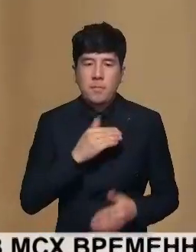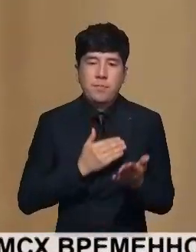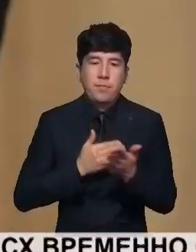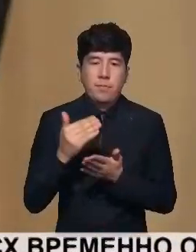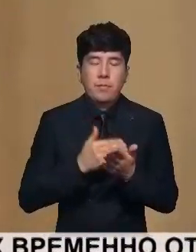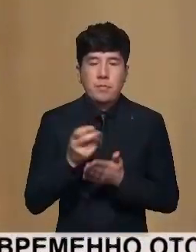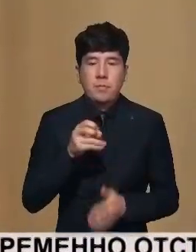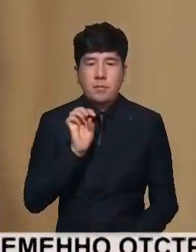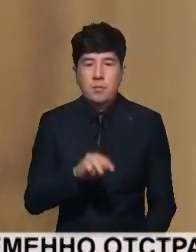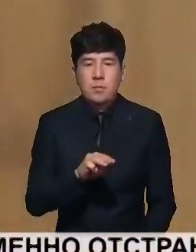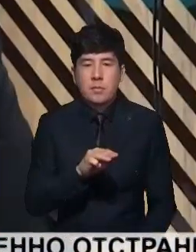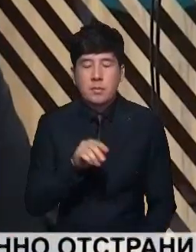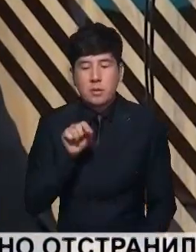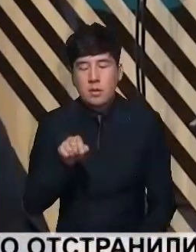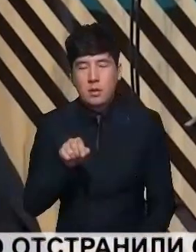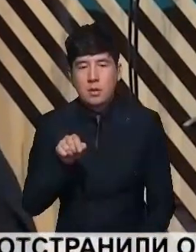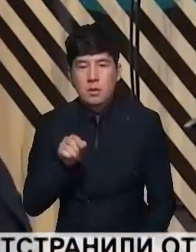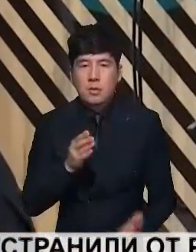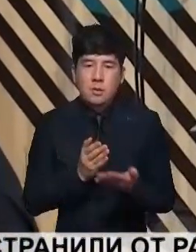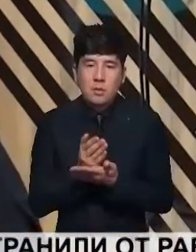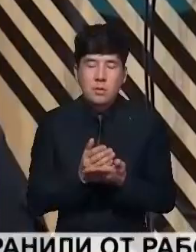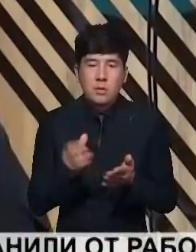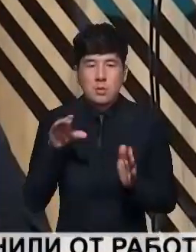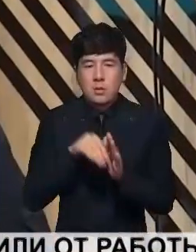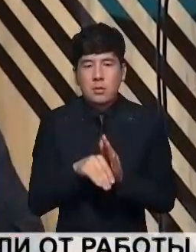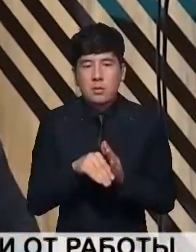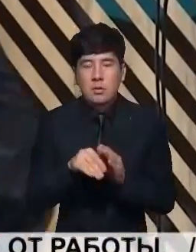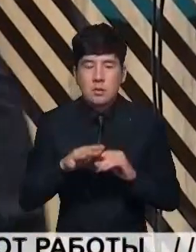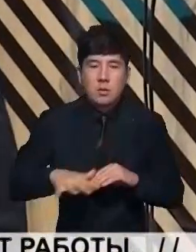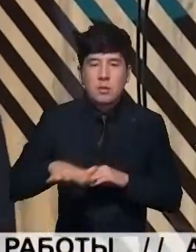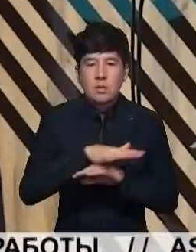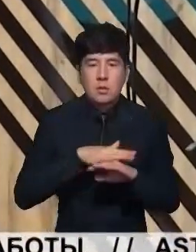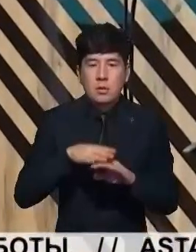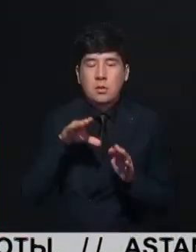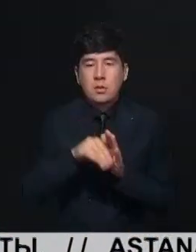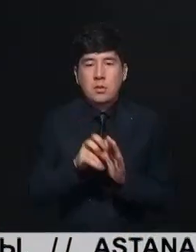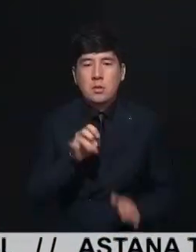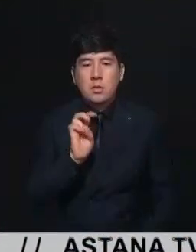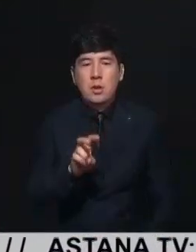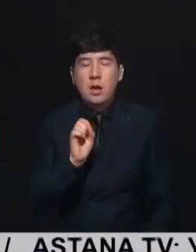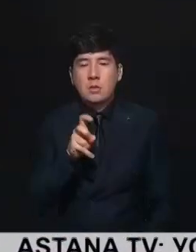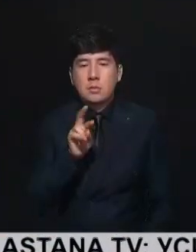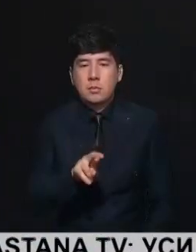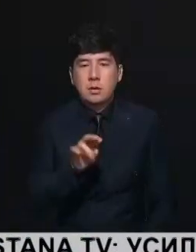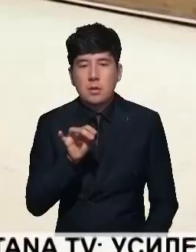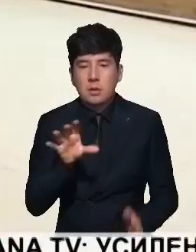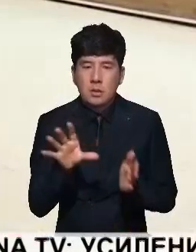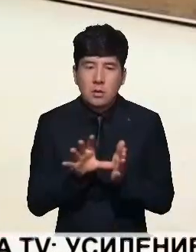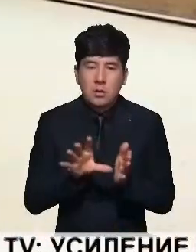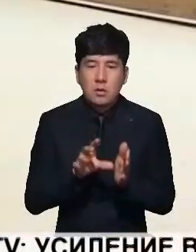позицию. Отмечу, на мероприятии также чествовали членов и активистов Народного штаба за строительство атомной электростанции.